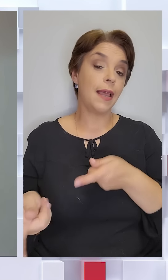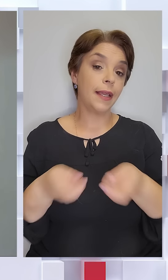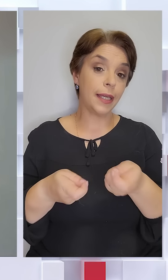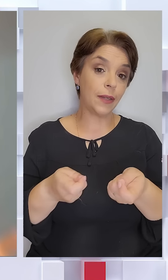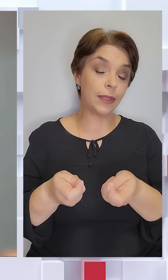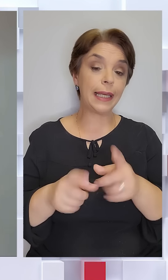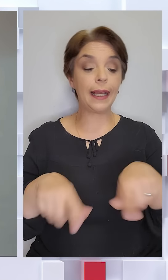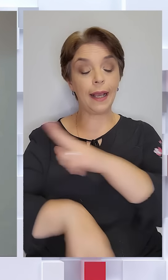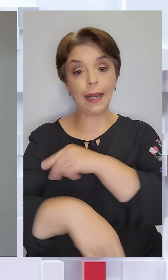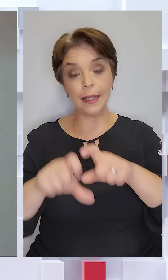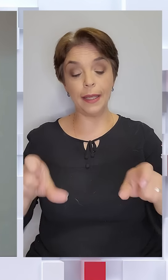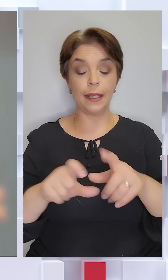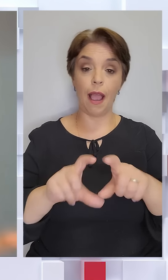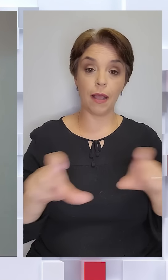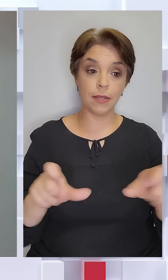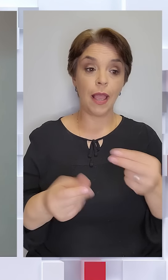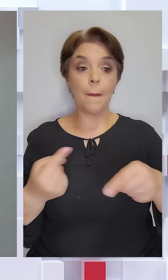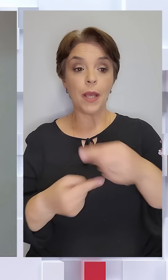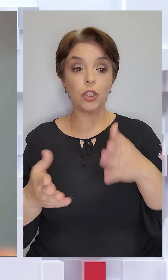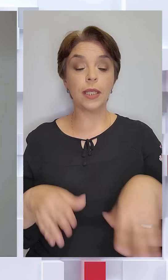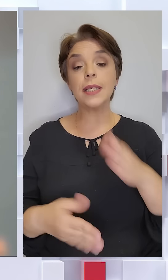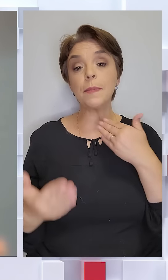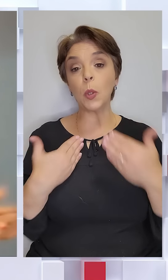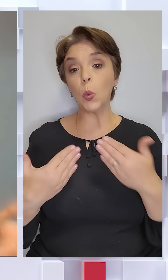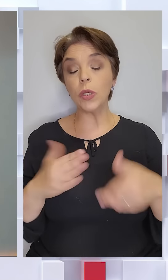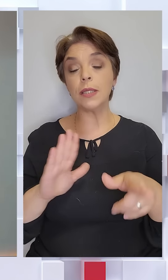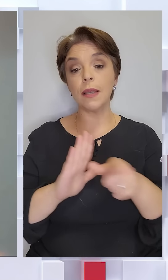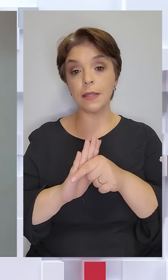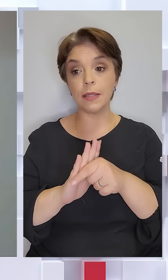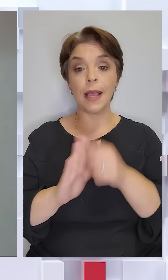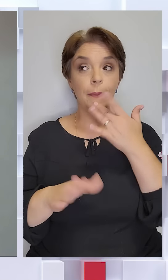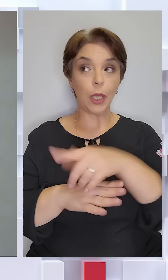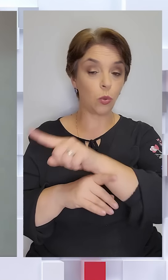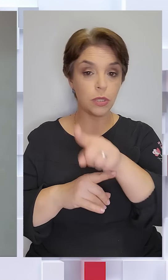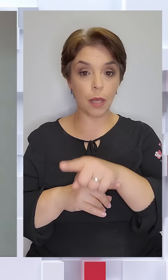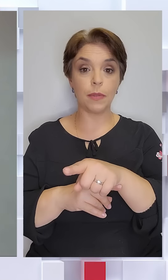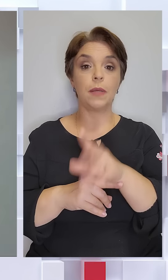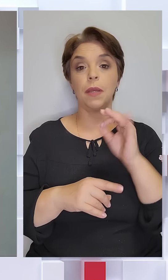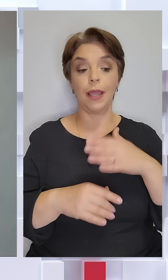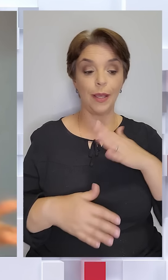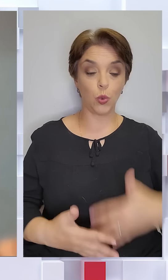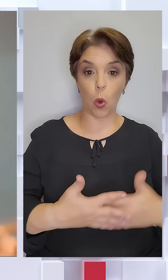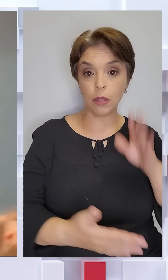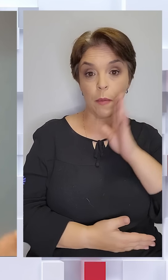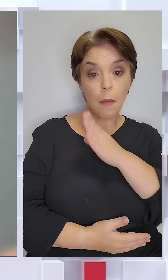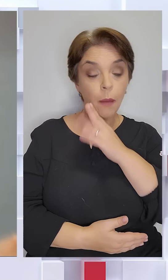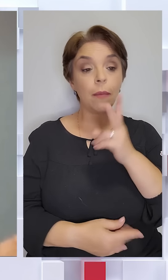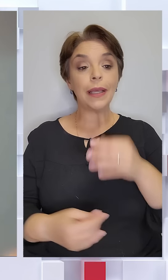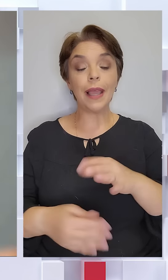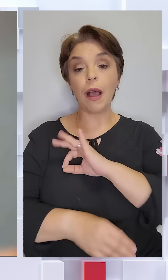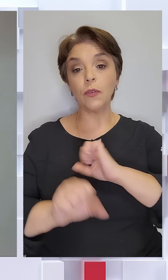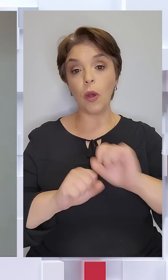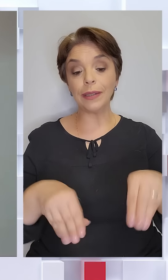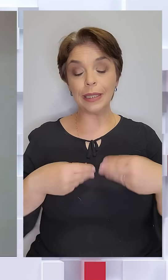керівник клініки, і керівник агентства, і менеджер, який спілкується з іноземцями і сурогатними мамами, і адвокат, який